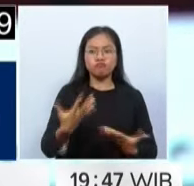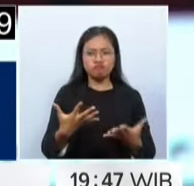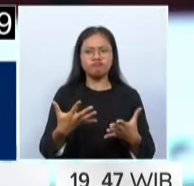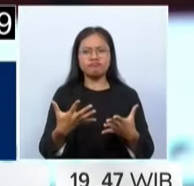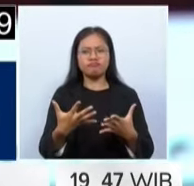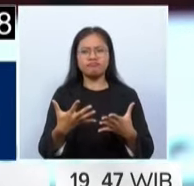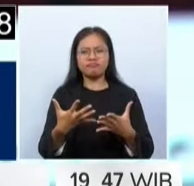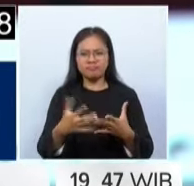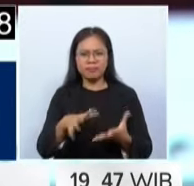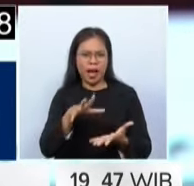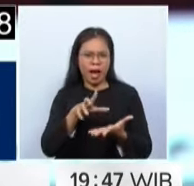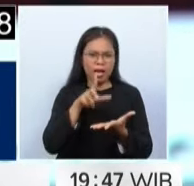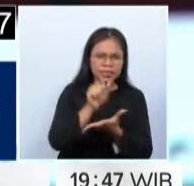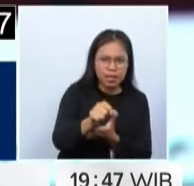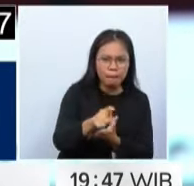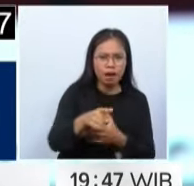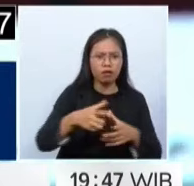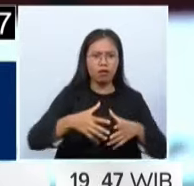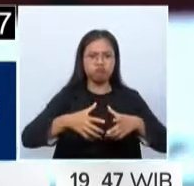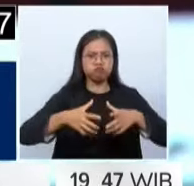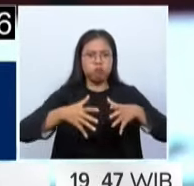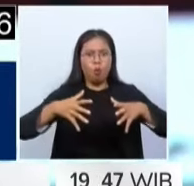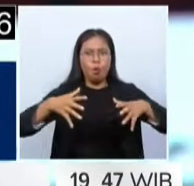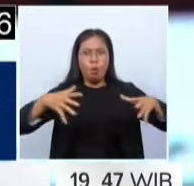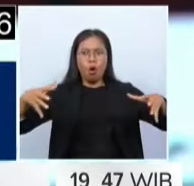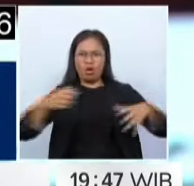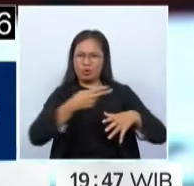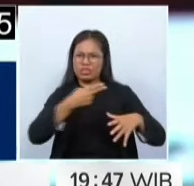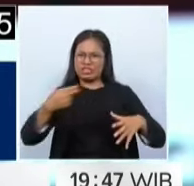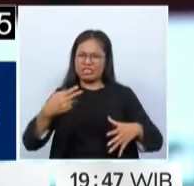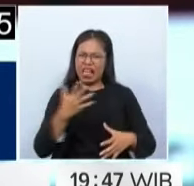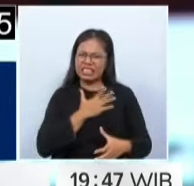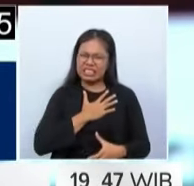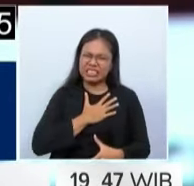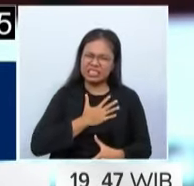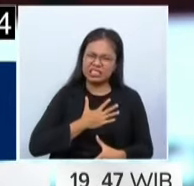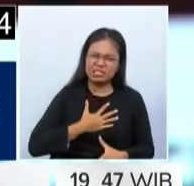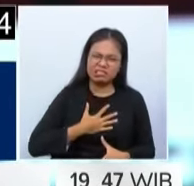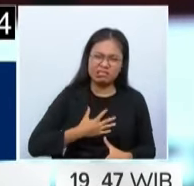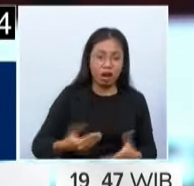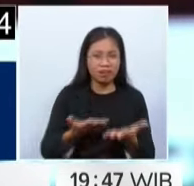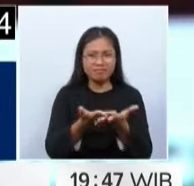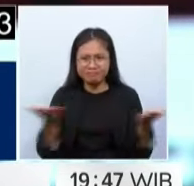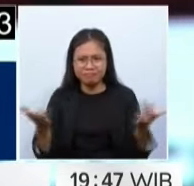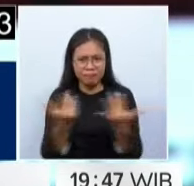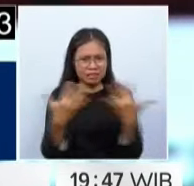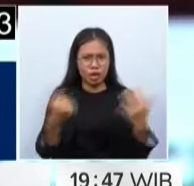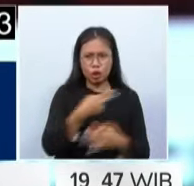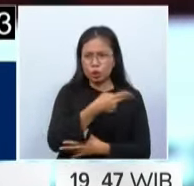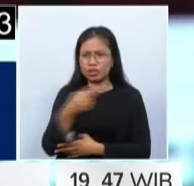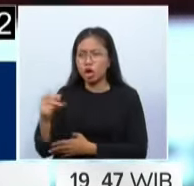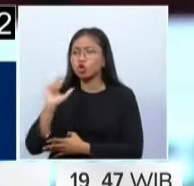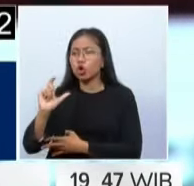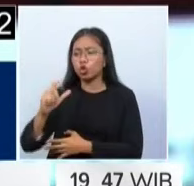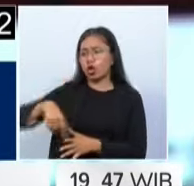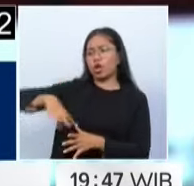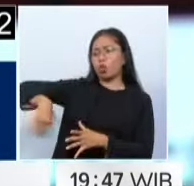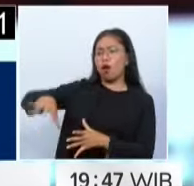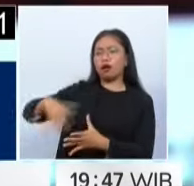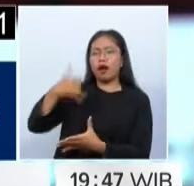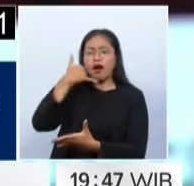makin hari makin nyata dirasakan di Indonesia kita merasakan keluarga-keluarga kita HP